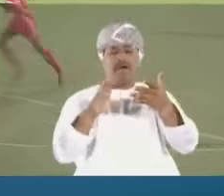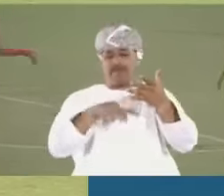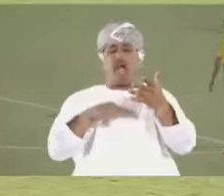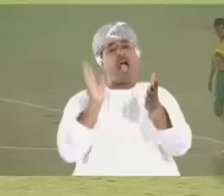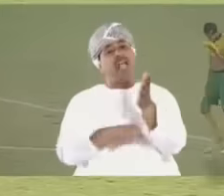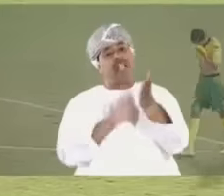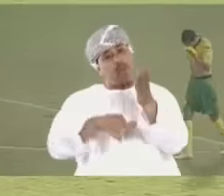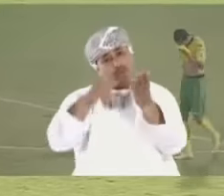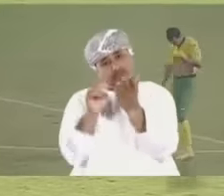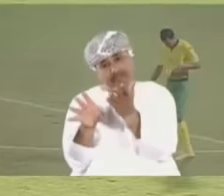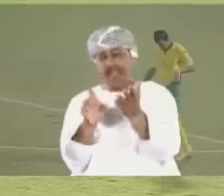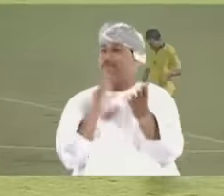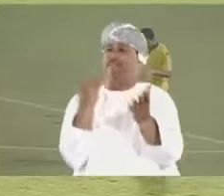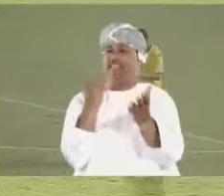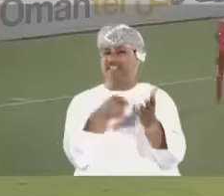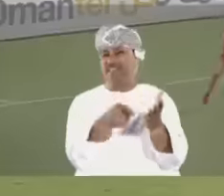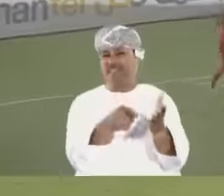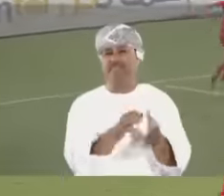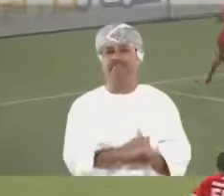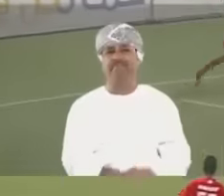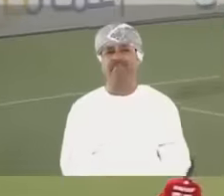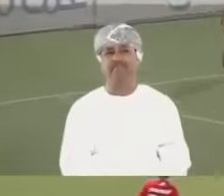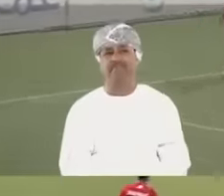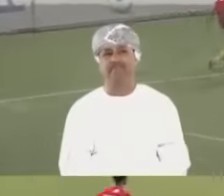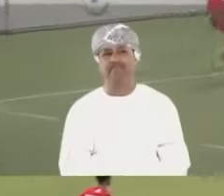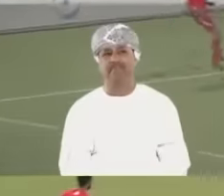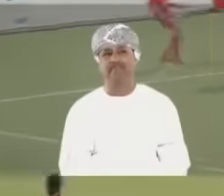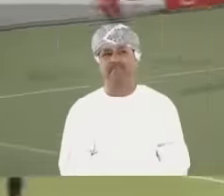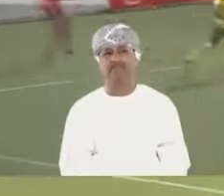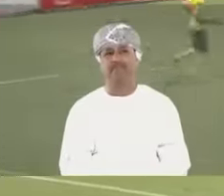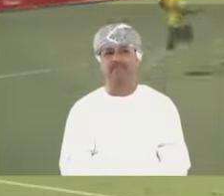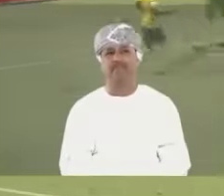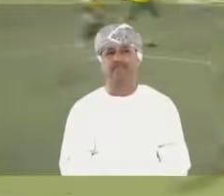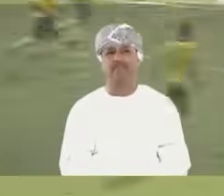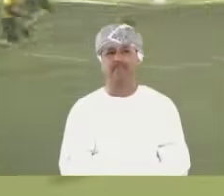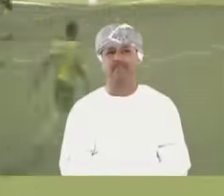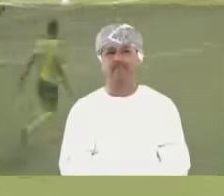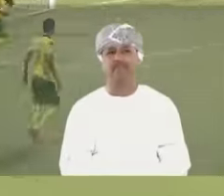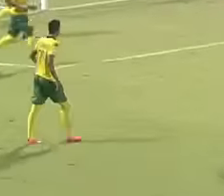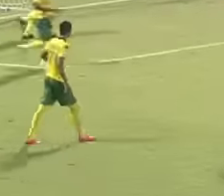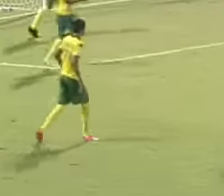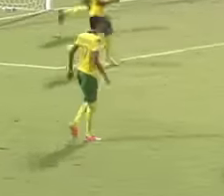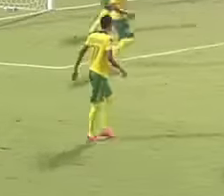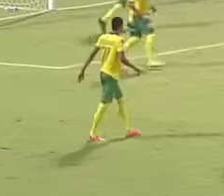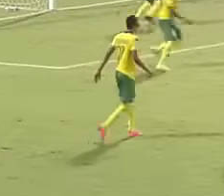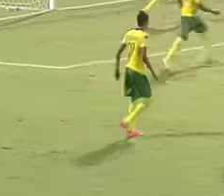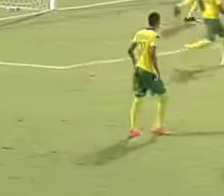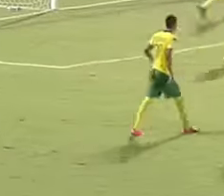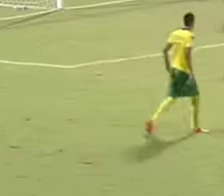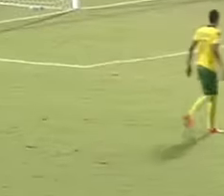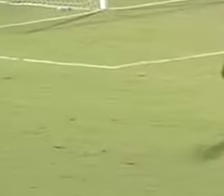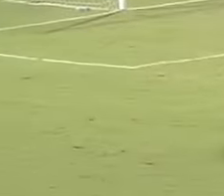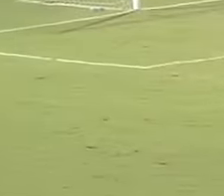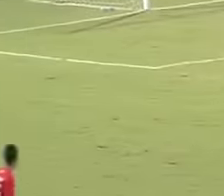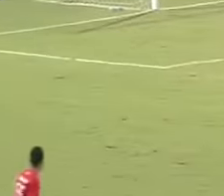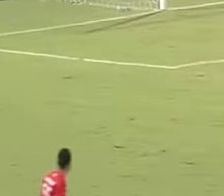خطر الهبوط. يا بر حمد يا بر، والتحضير هنا